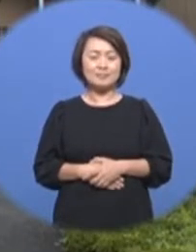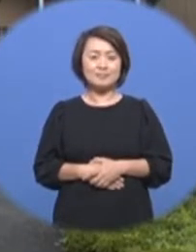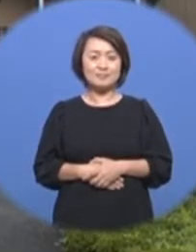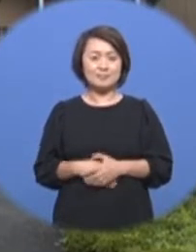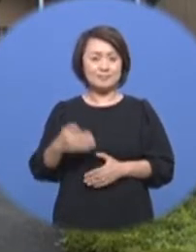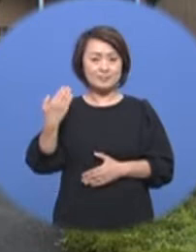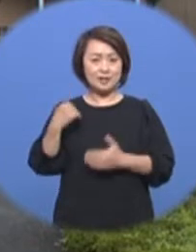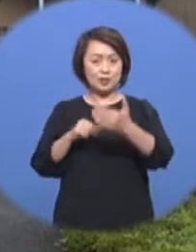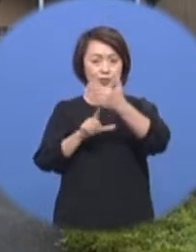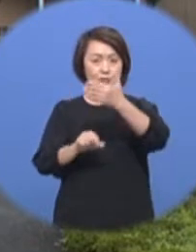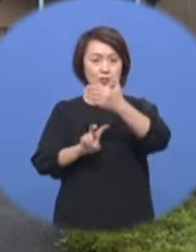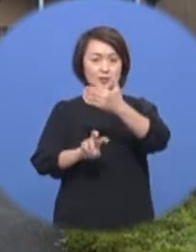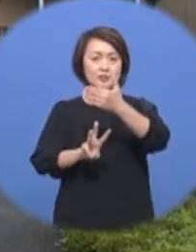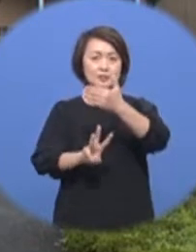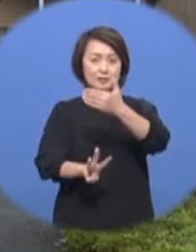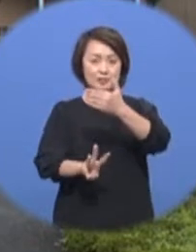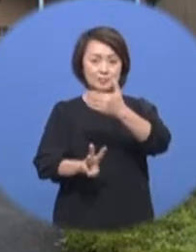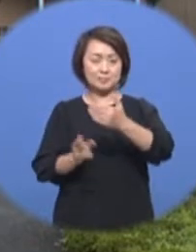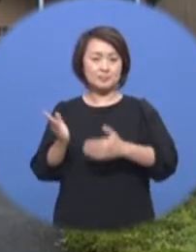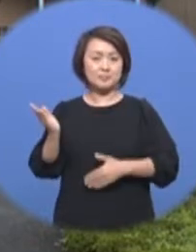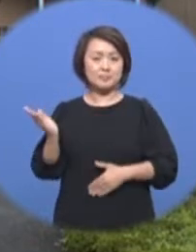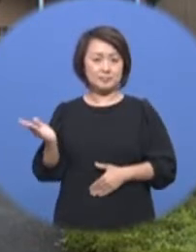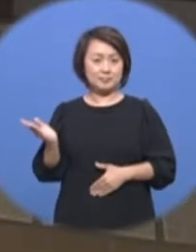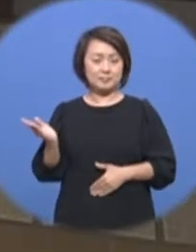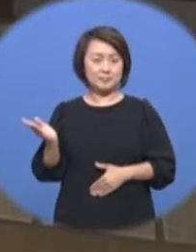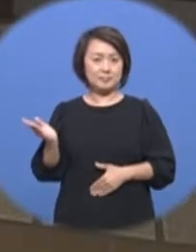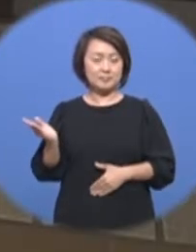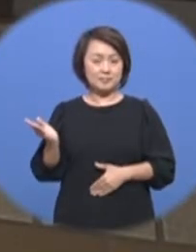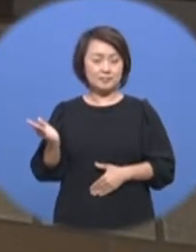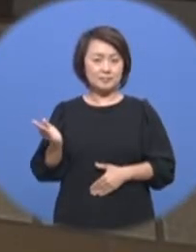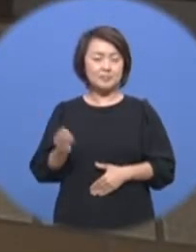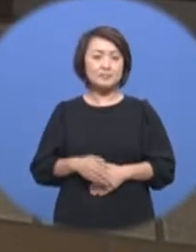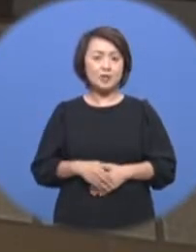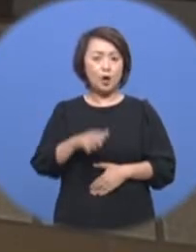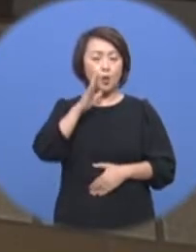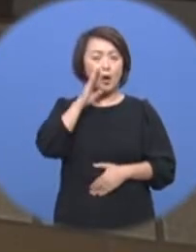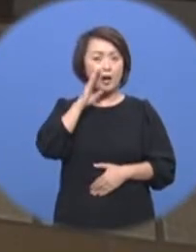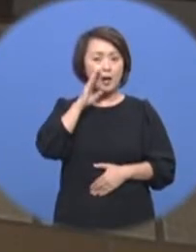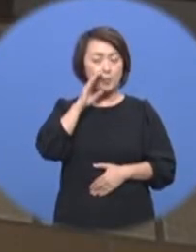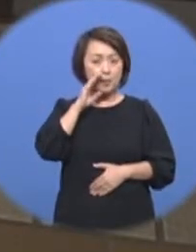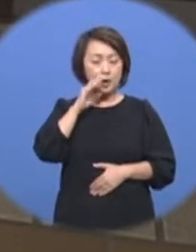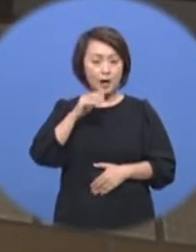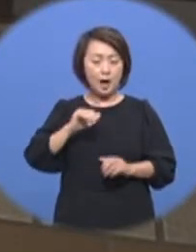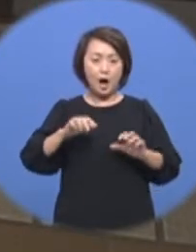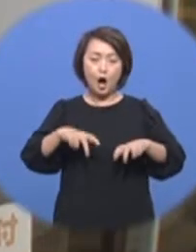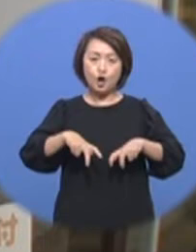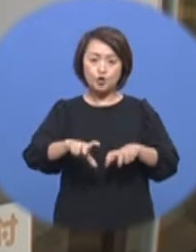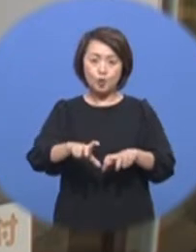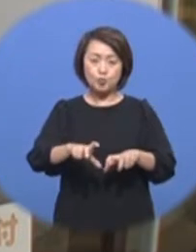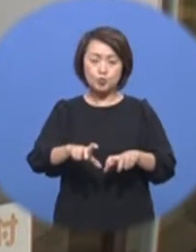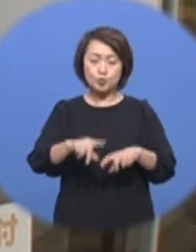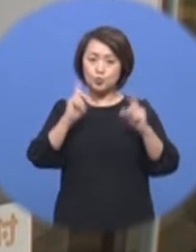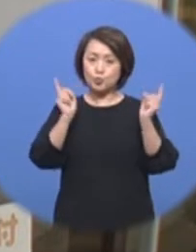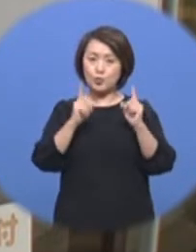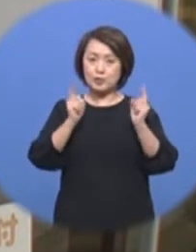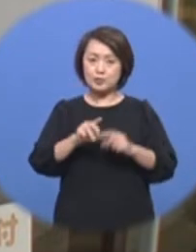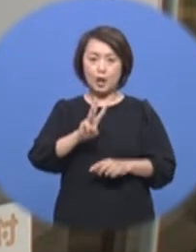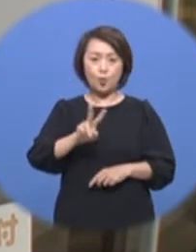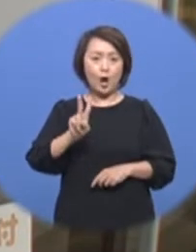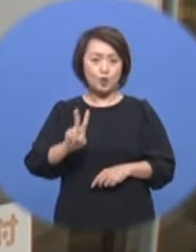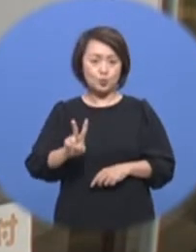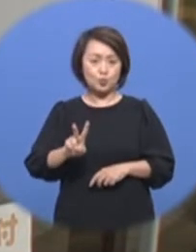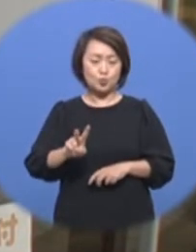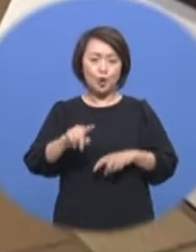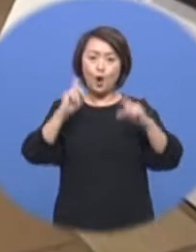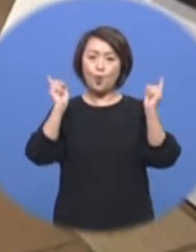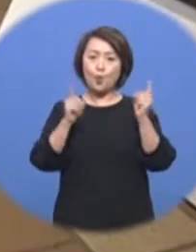9月23日紀美野町にある動物愛護センターで和歌山アニマルウェルフェアフェスタワウフェスタが